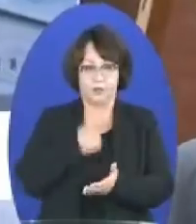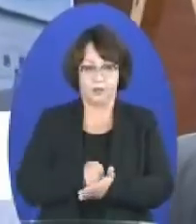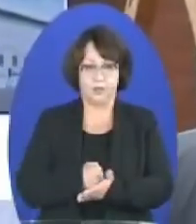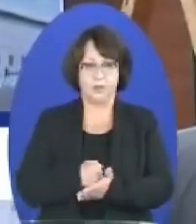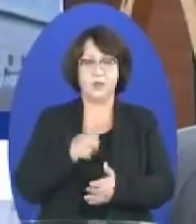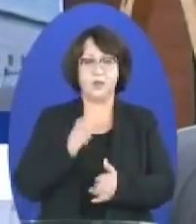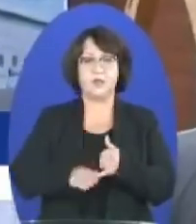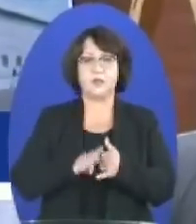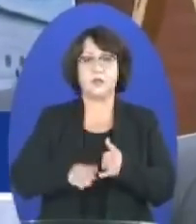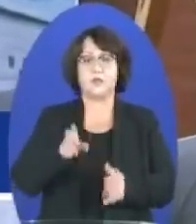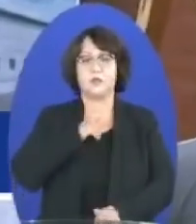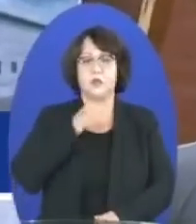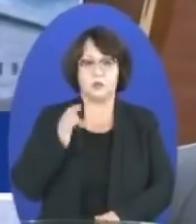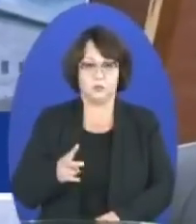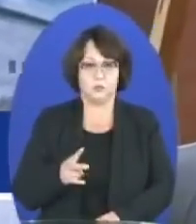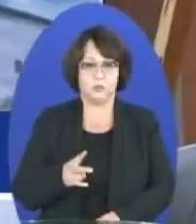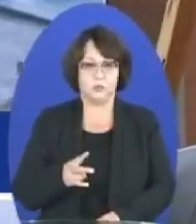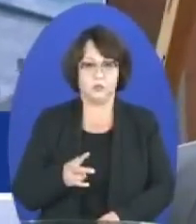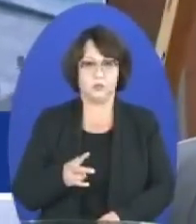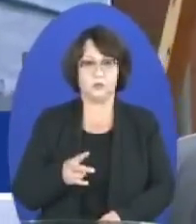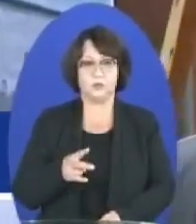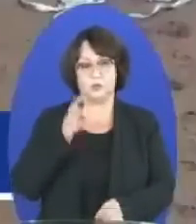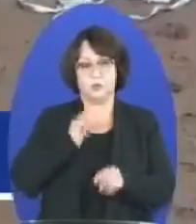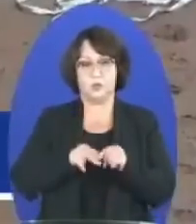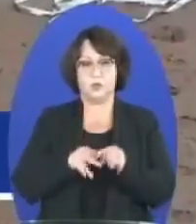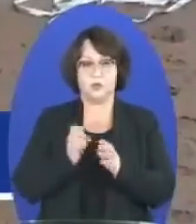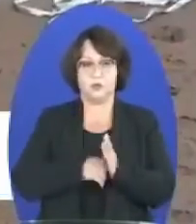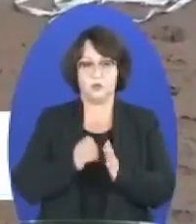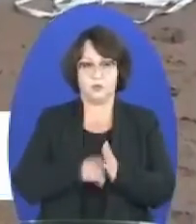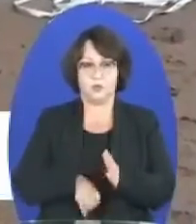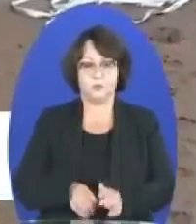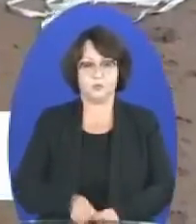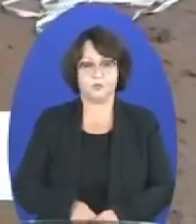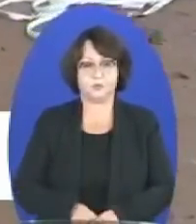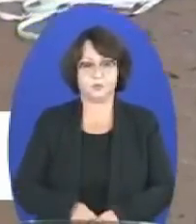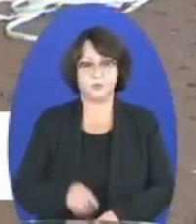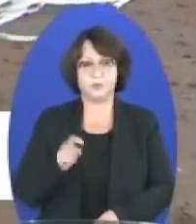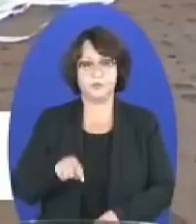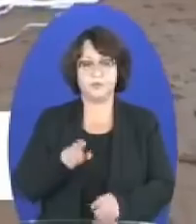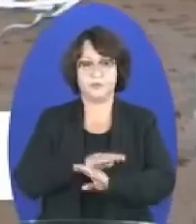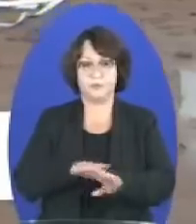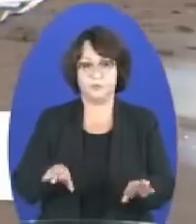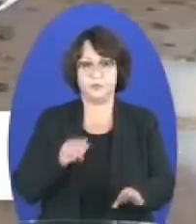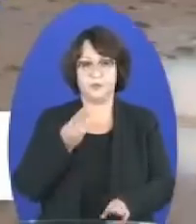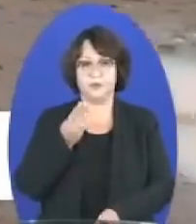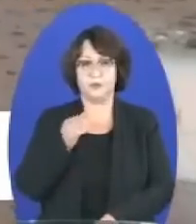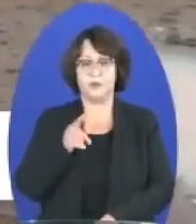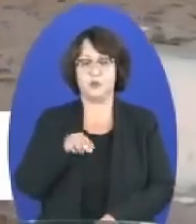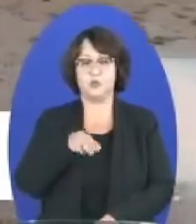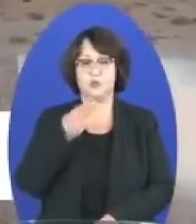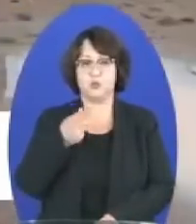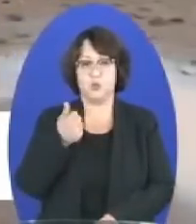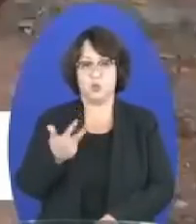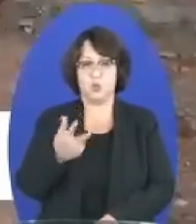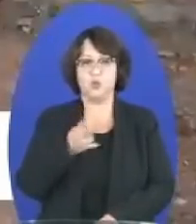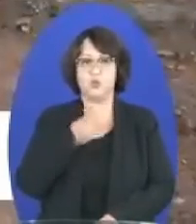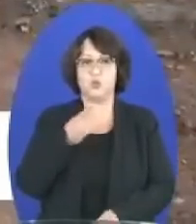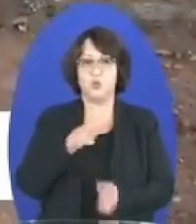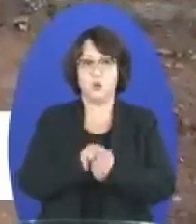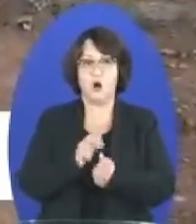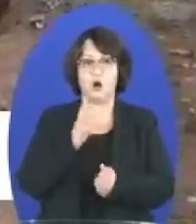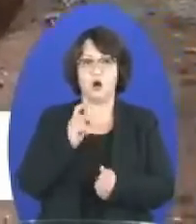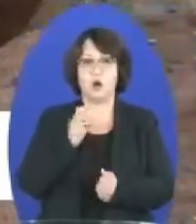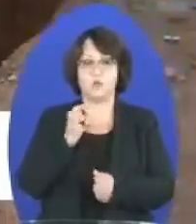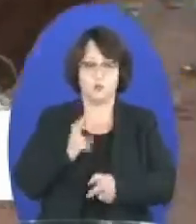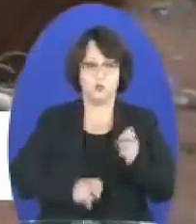эцсийн бүтээгдэхүүнээр л одоо шалах хэрэгтэй. Энэ талбай шахмал төлөвчний 3 нүүрс угаах коксчлуулах